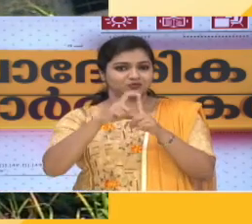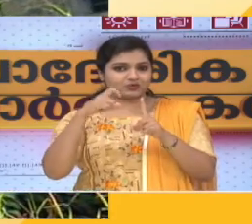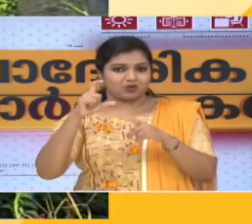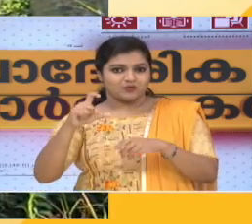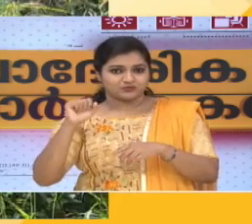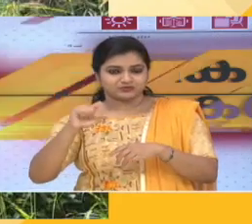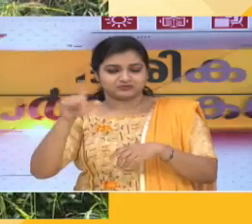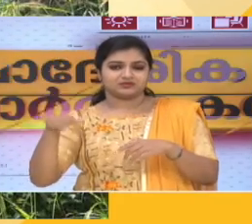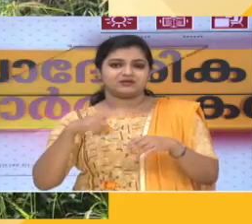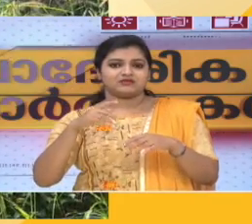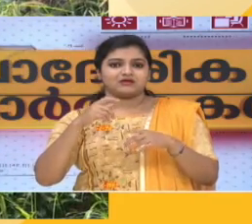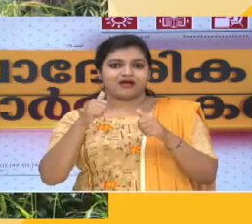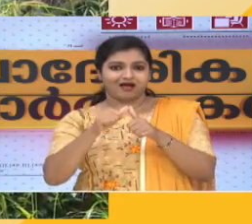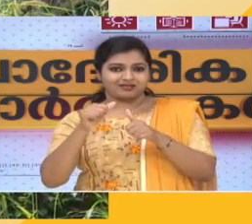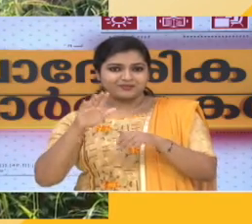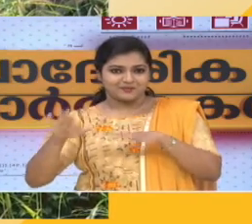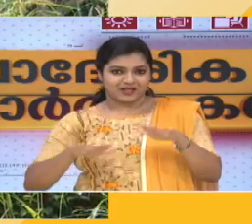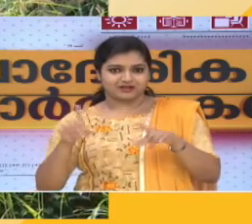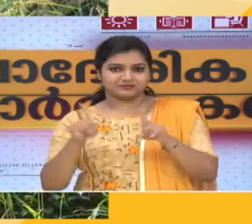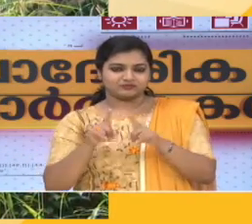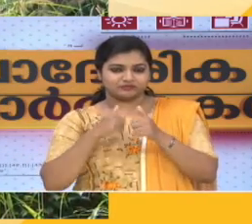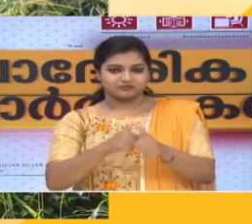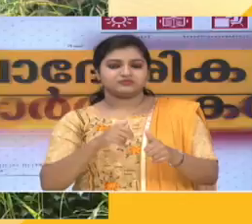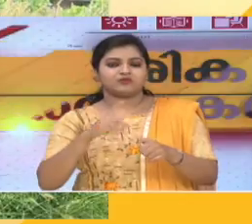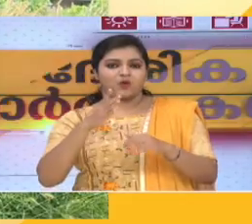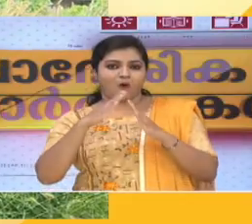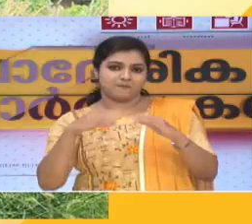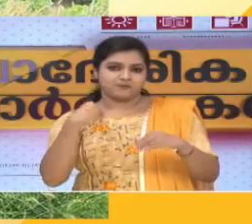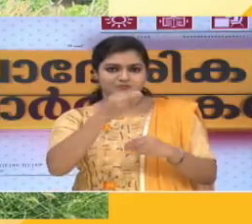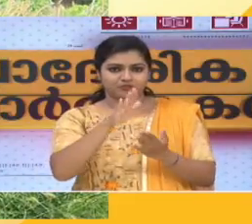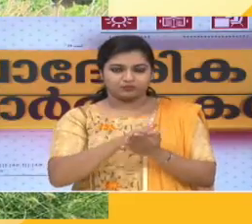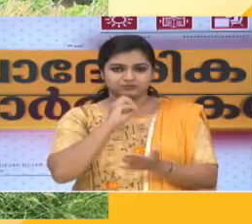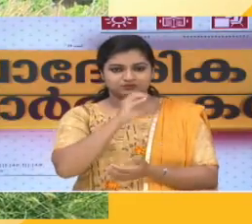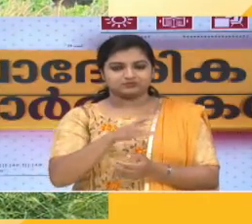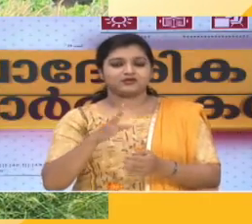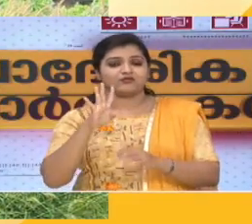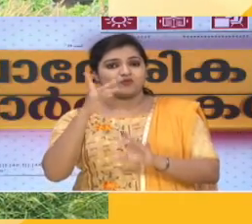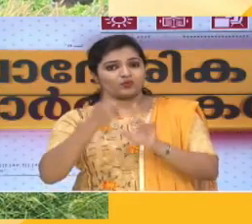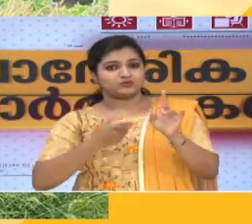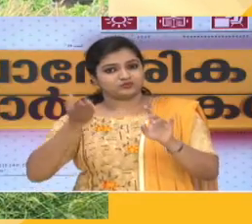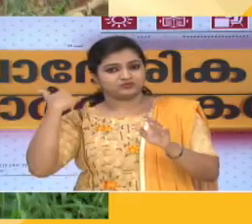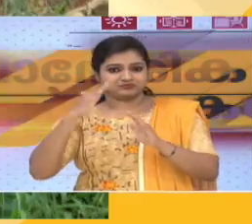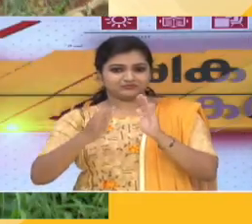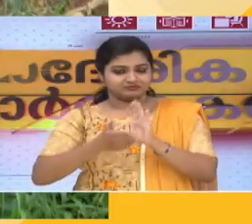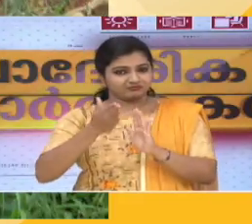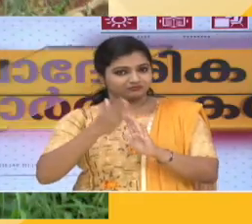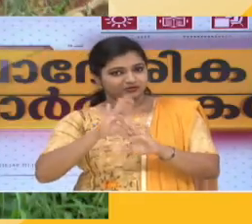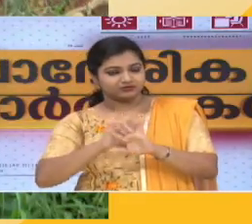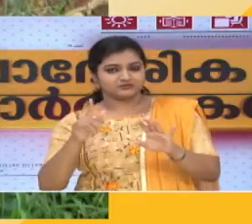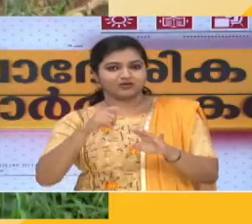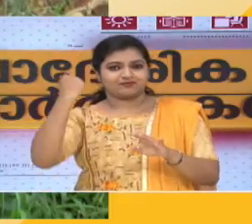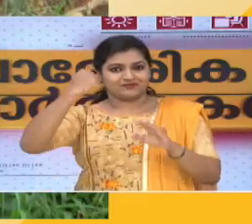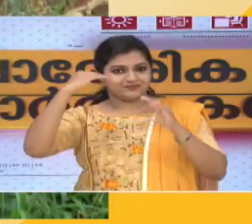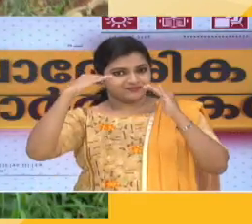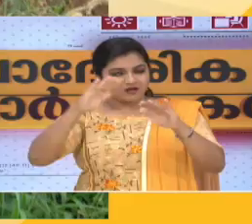പദ്ധതി പ്രകാരം വീടുകൾ അനുവദിച്ചത്. 4 വർഷം മുൻപ് പണികൾ ആരംഭിച്ചെങ്കിലും കോൺക്രീറ്റ് പണിയോടെ പാതിവഴിയിലായി. ഇതിലൊന്നും താല്പര്യം